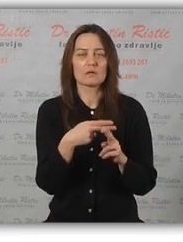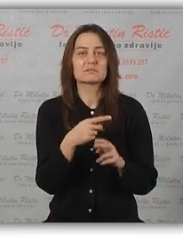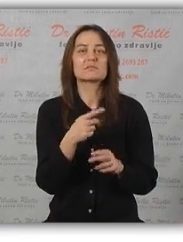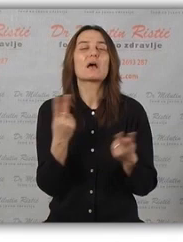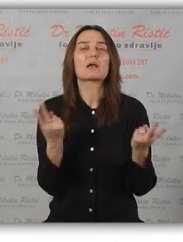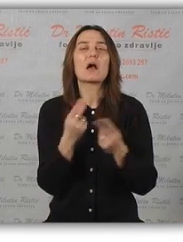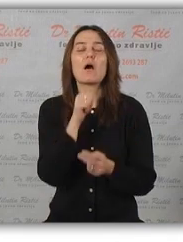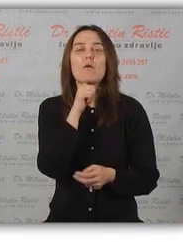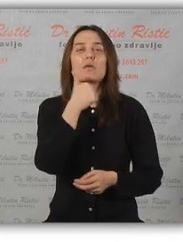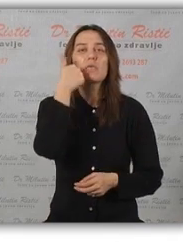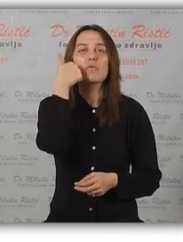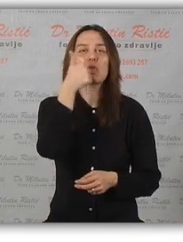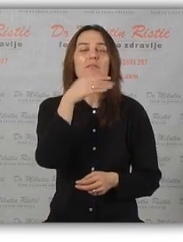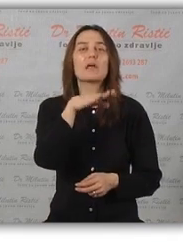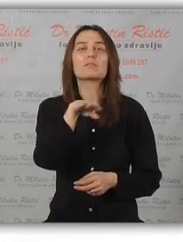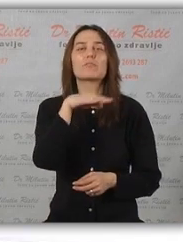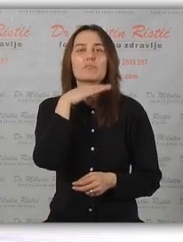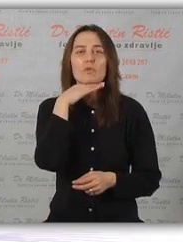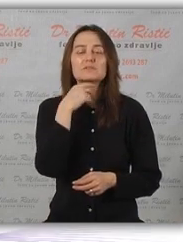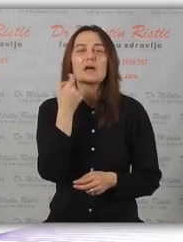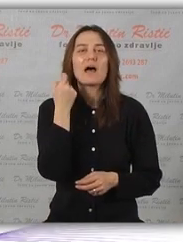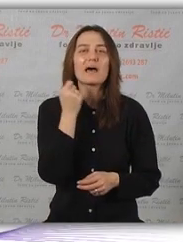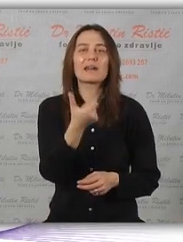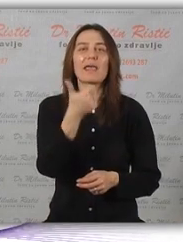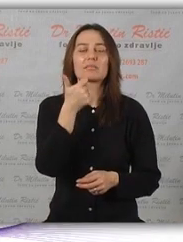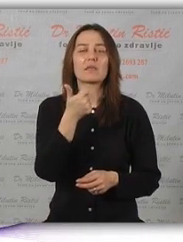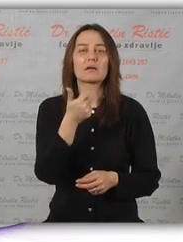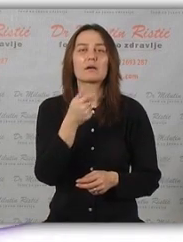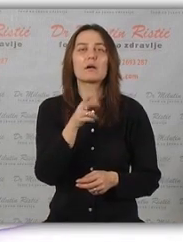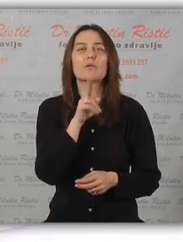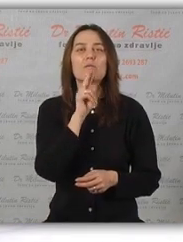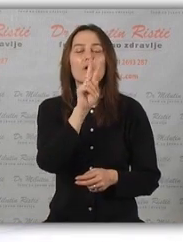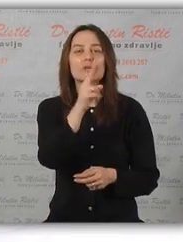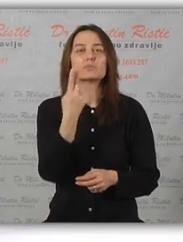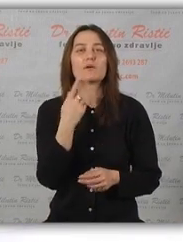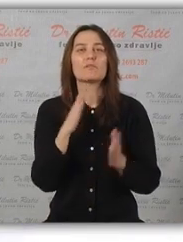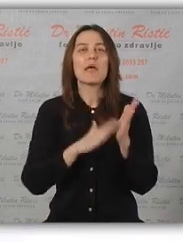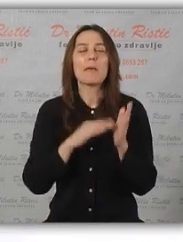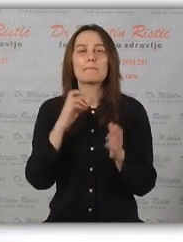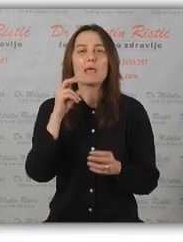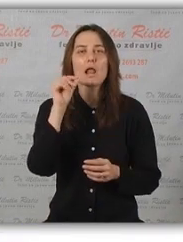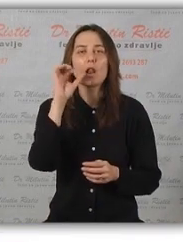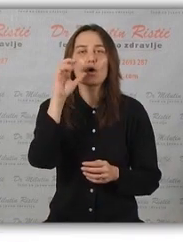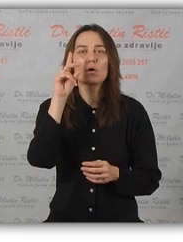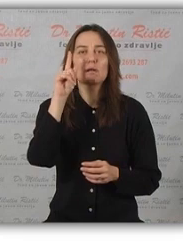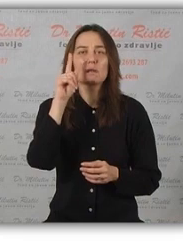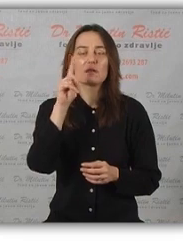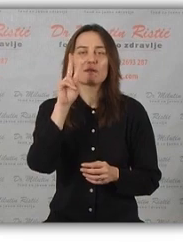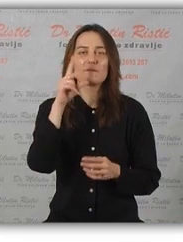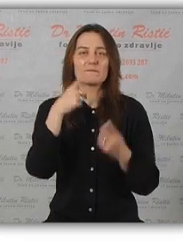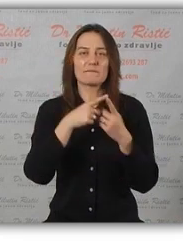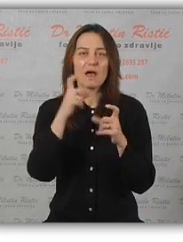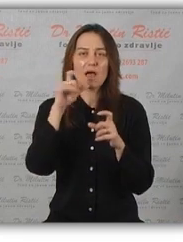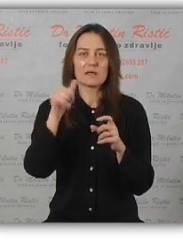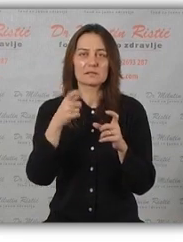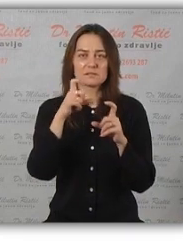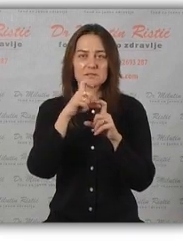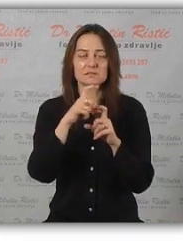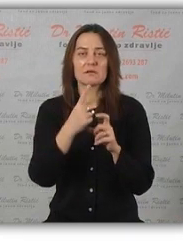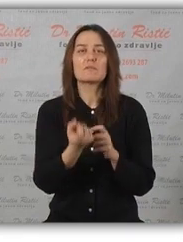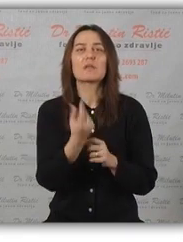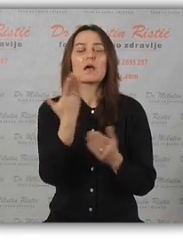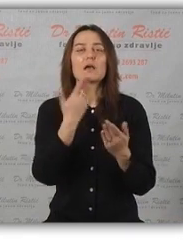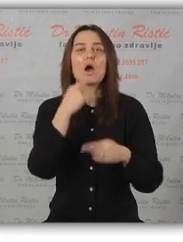melenu, kao i jedan dosta redak sindrom koji se zove Mallory-Weiss,